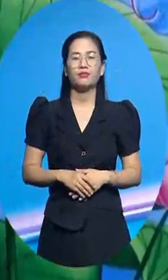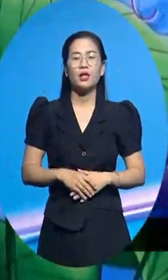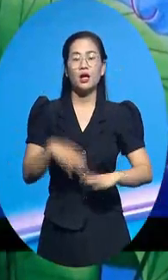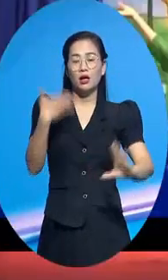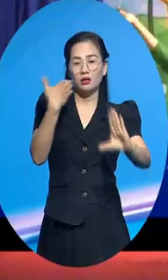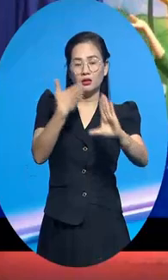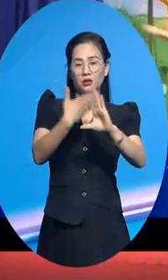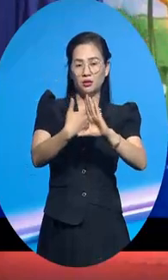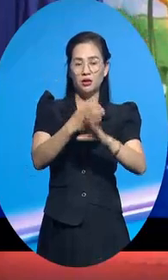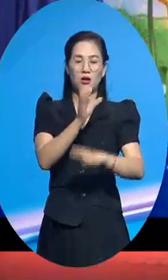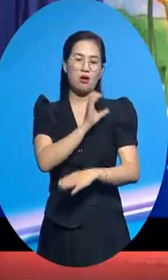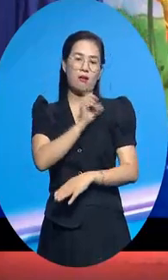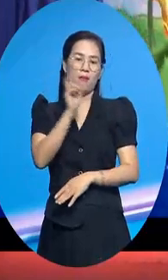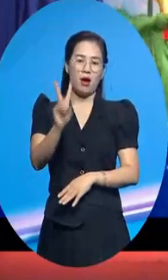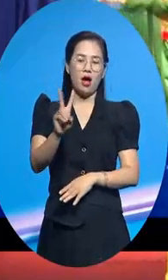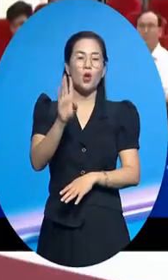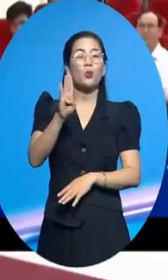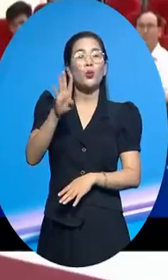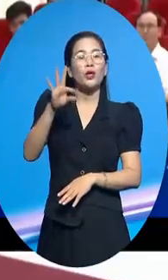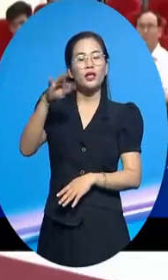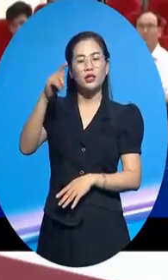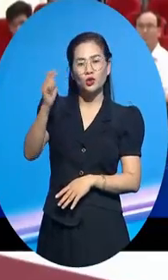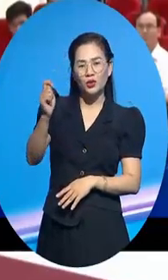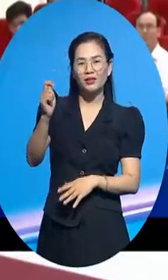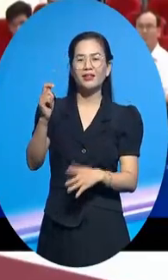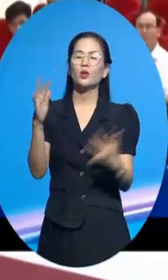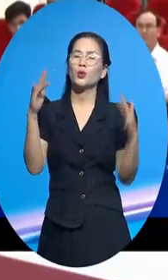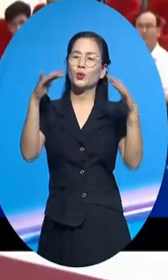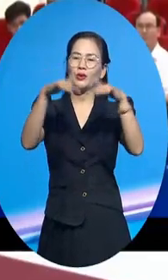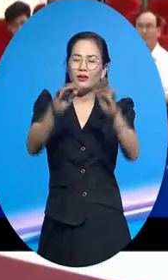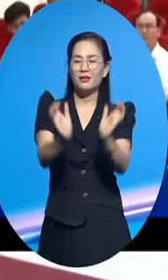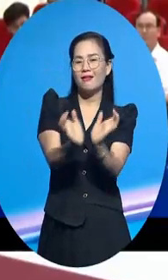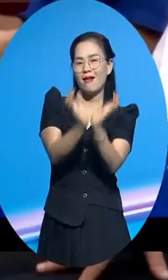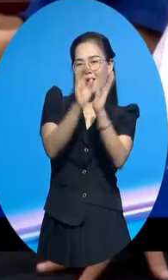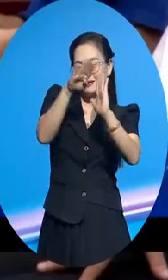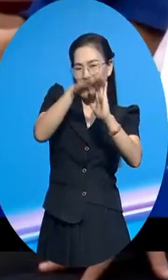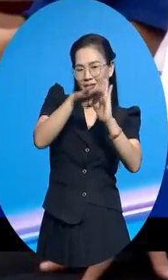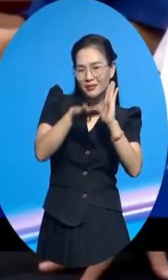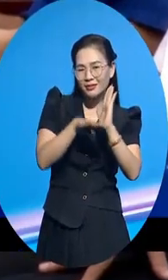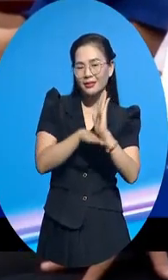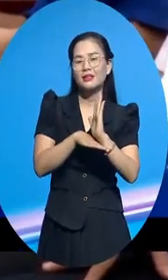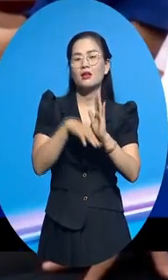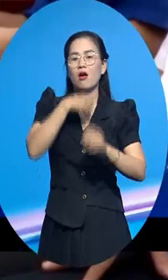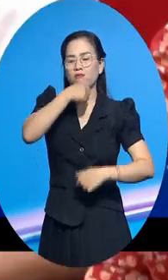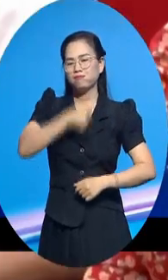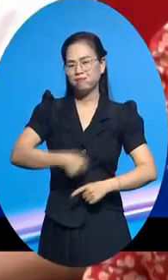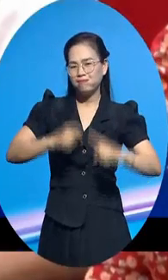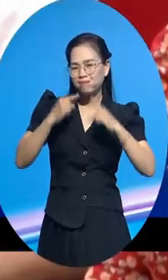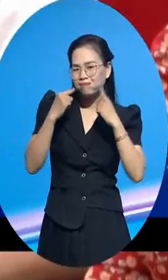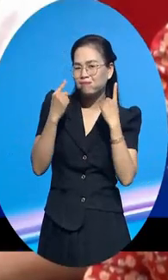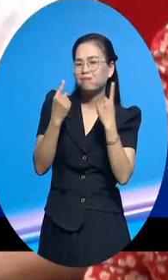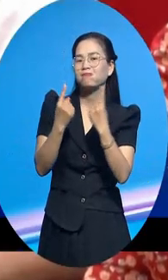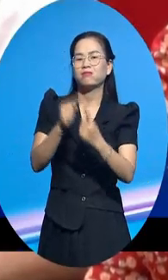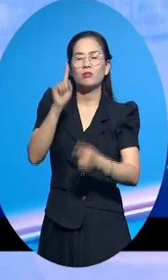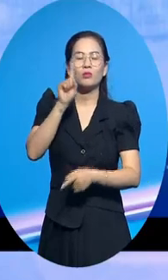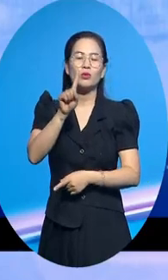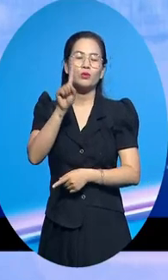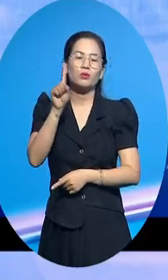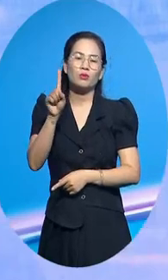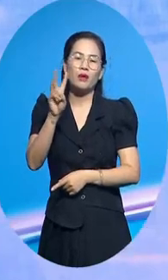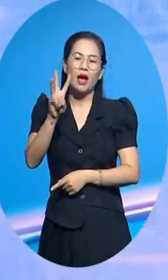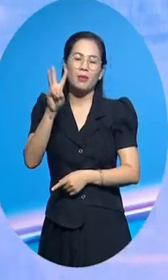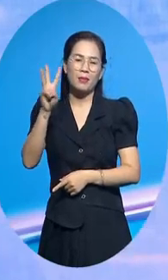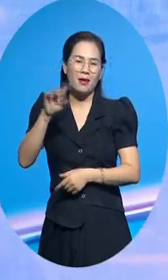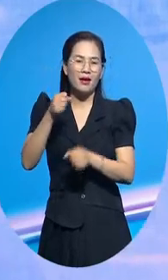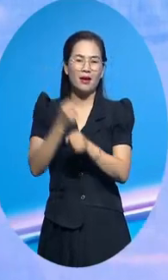Trường Trung học Phổ thông Bùi Thị Xuân đã tổ chức lễ kỷ niệm 133 năm ngày sinh của Chủ tịch Hồ Chí Minh. Trong không khí trang nghiêm, thầy